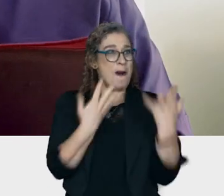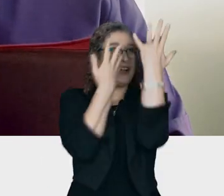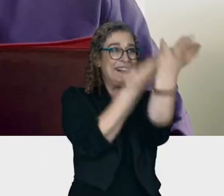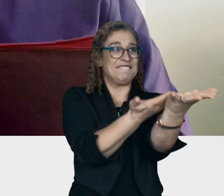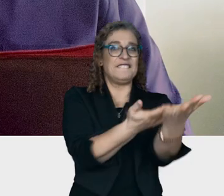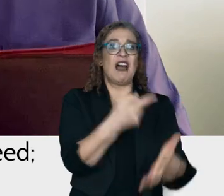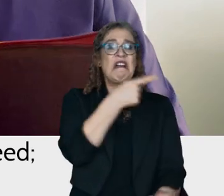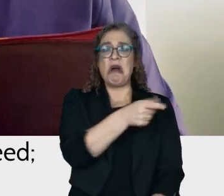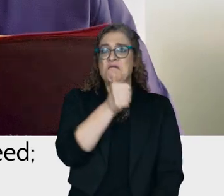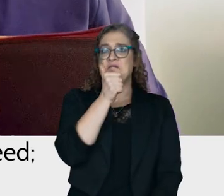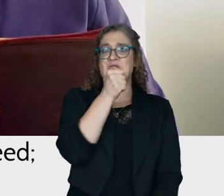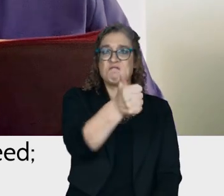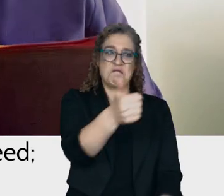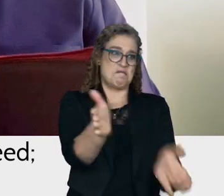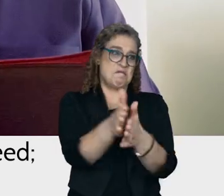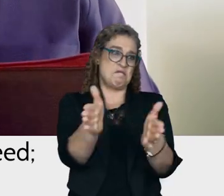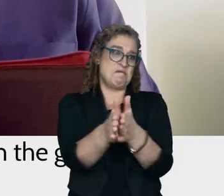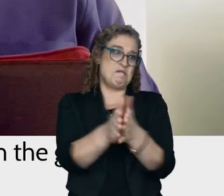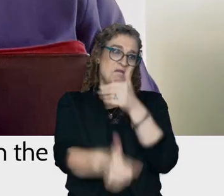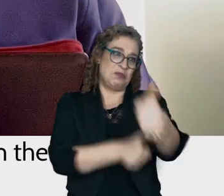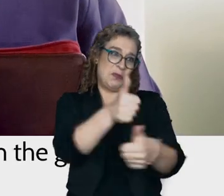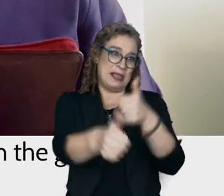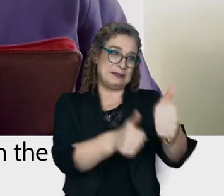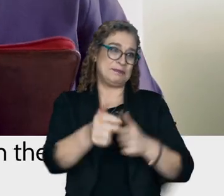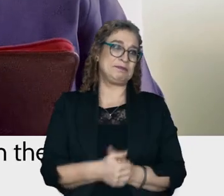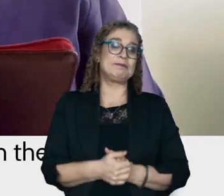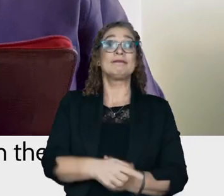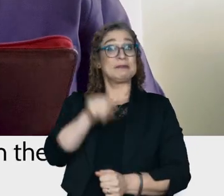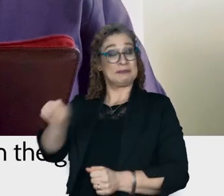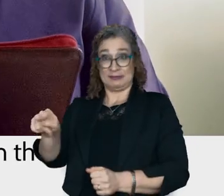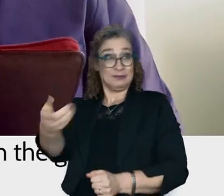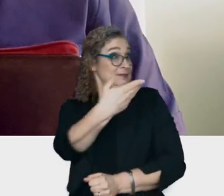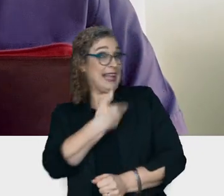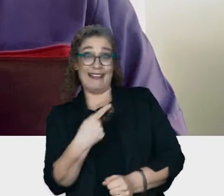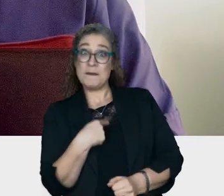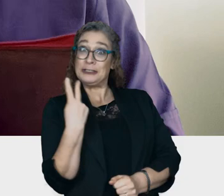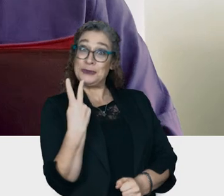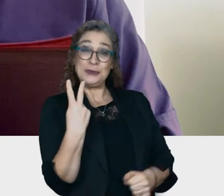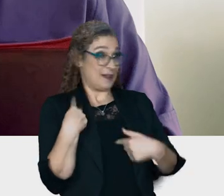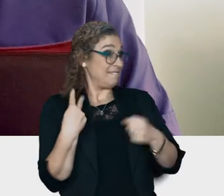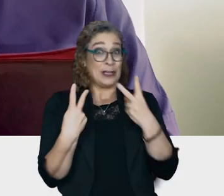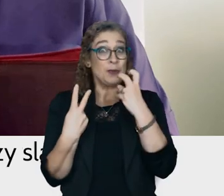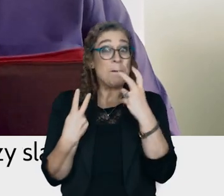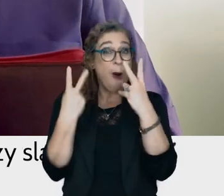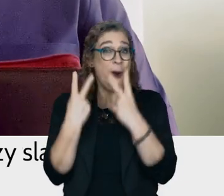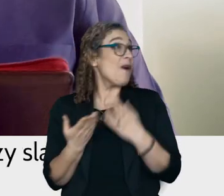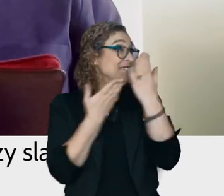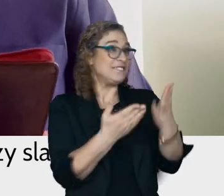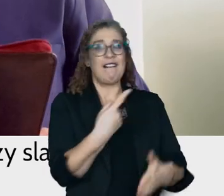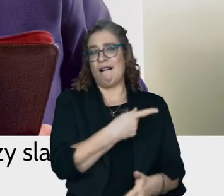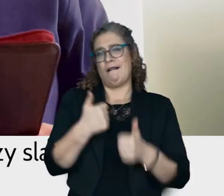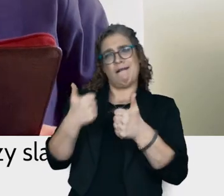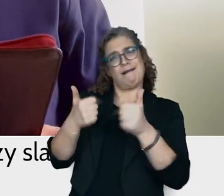تحصد حيث لم تزرع وتجمع من حيث لم تبذر فخفت ومضيت وأخفيت وزنتك في الأرض هو ذا الذي لك